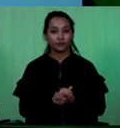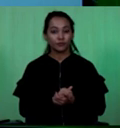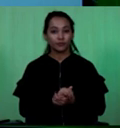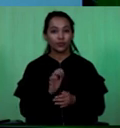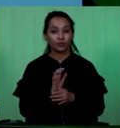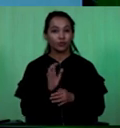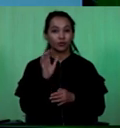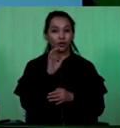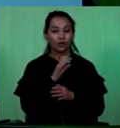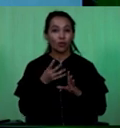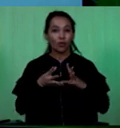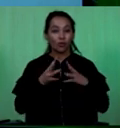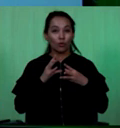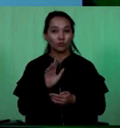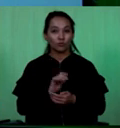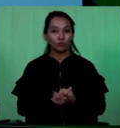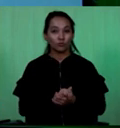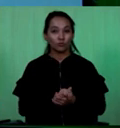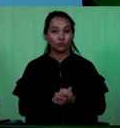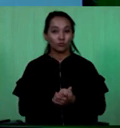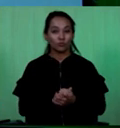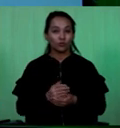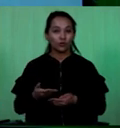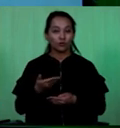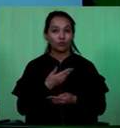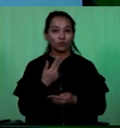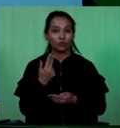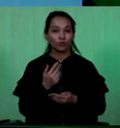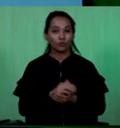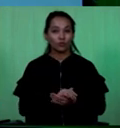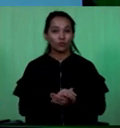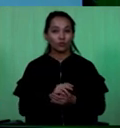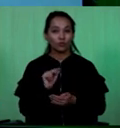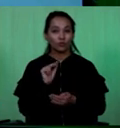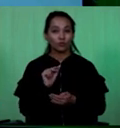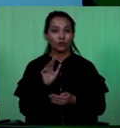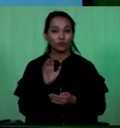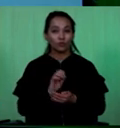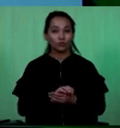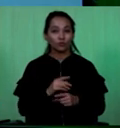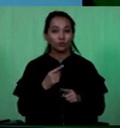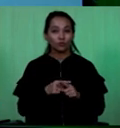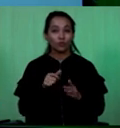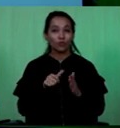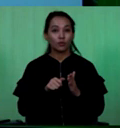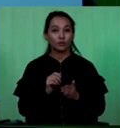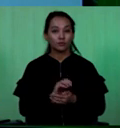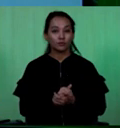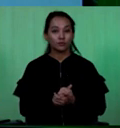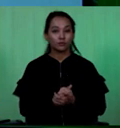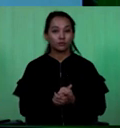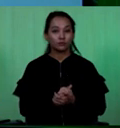Jo'natilgan tuxumlar soni ma'lum. Biz 3-chi ishda 3500 ga 600 ni qo'shib olamiz.